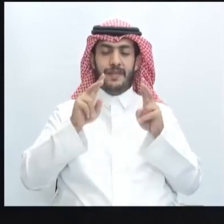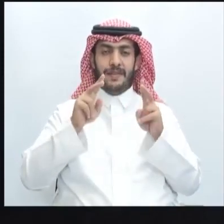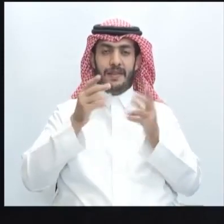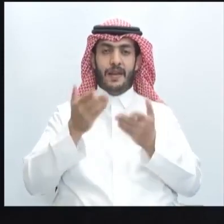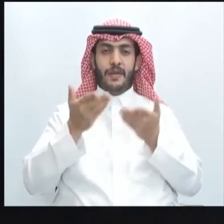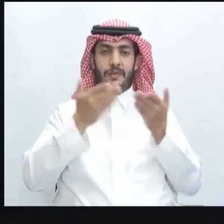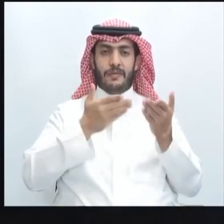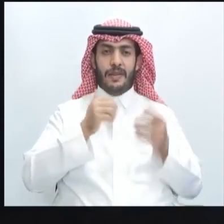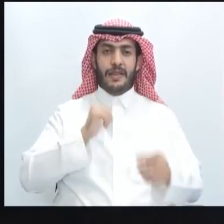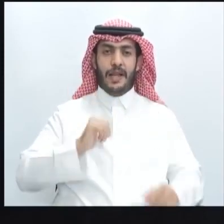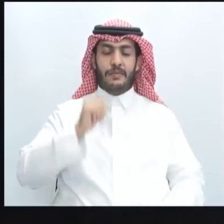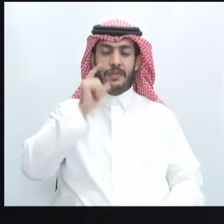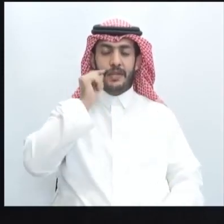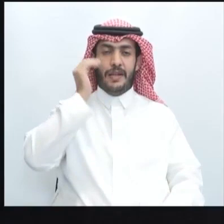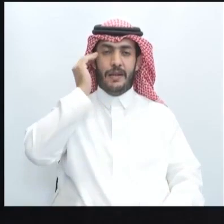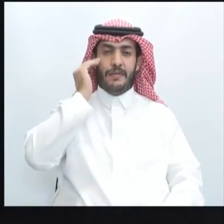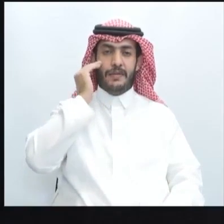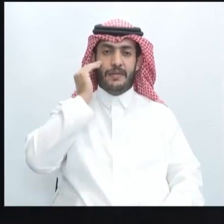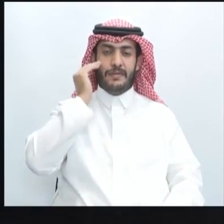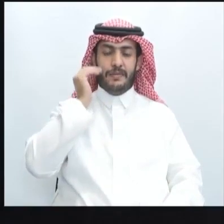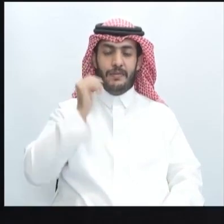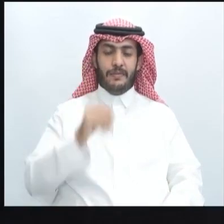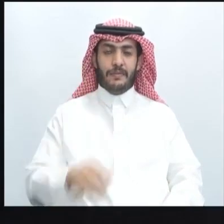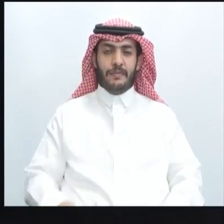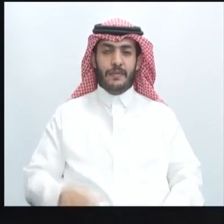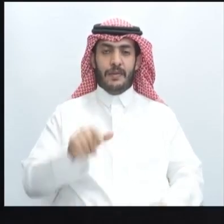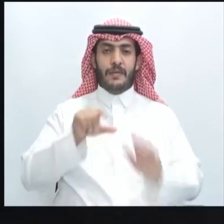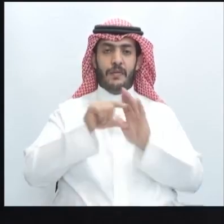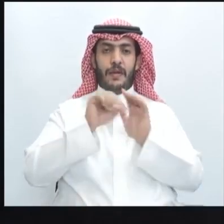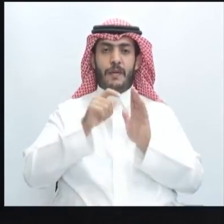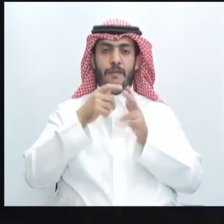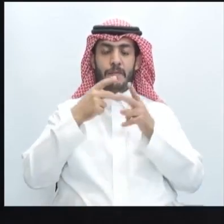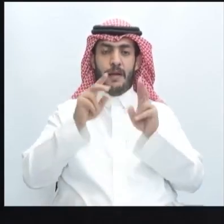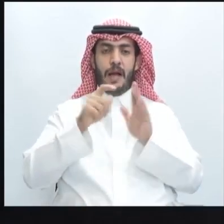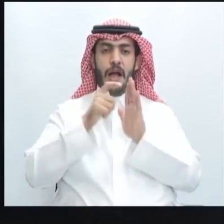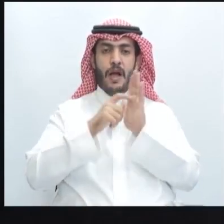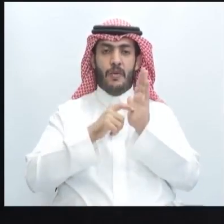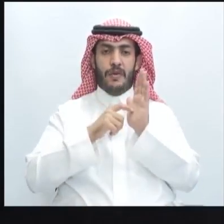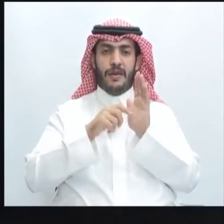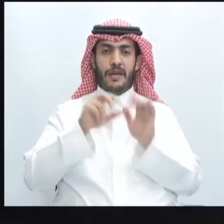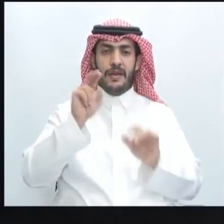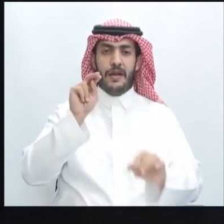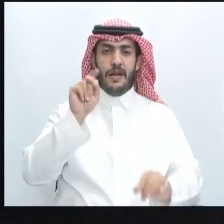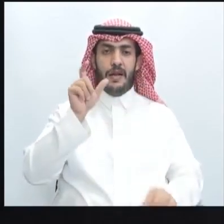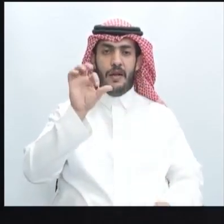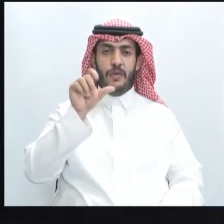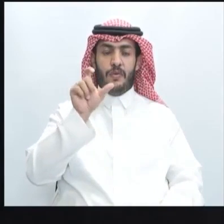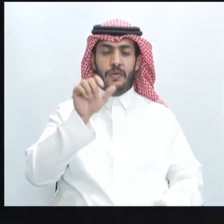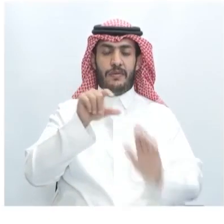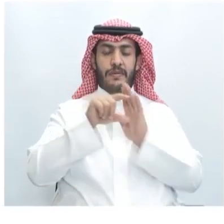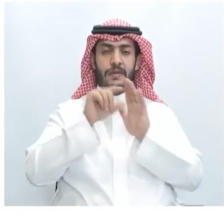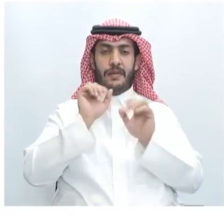حياكم الله ابنائي وبناتي الطلاب والطالبات في ماده مبادئ القانون ودرسنا في هذا اليوم